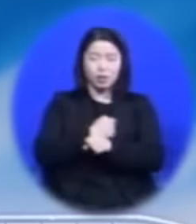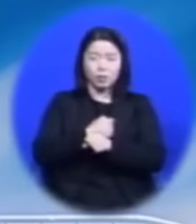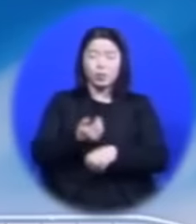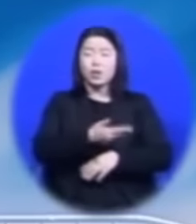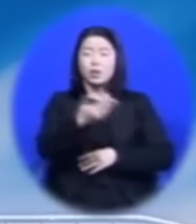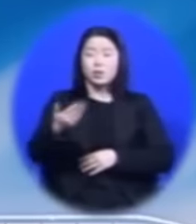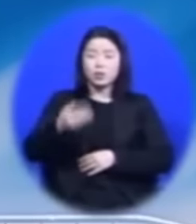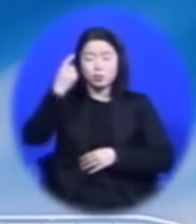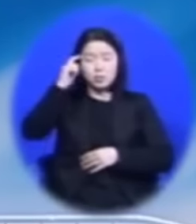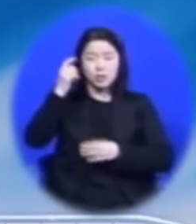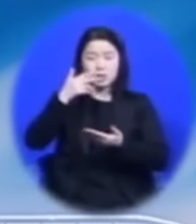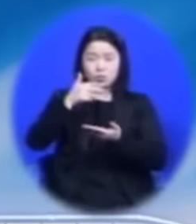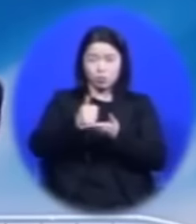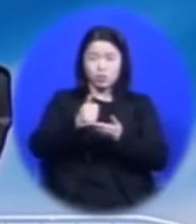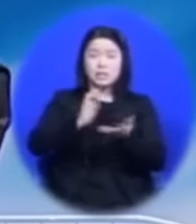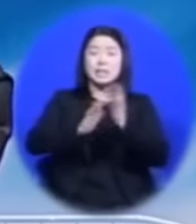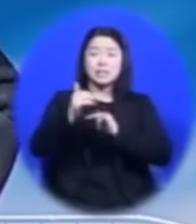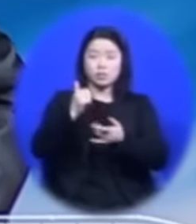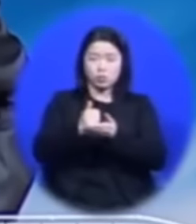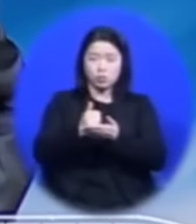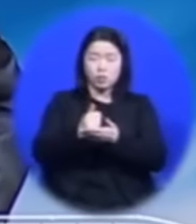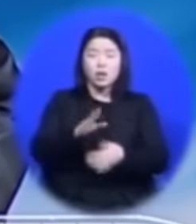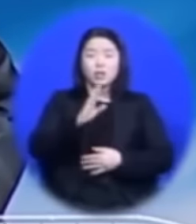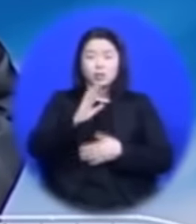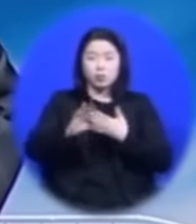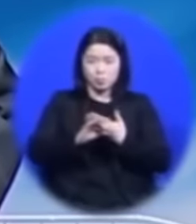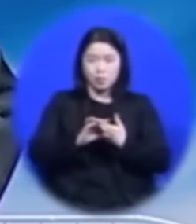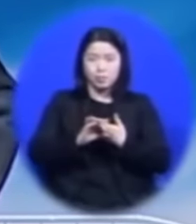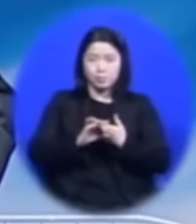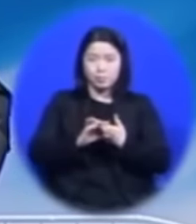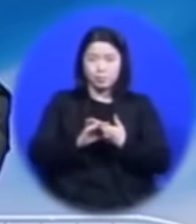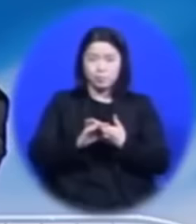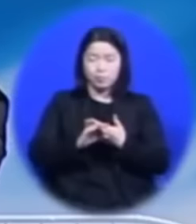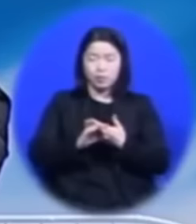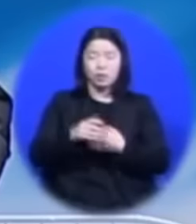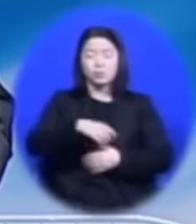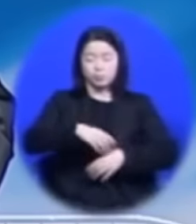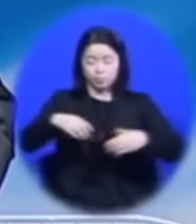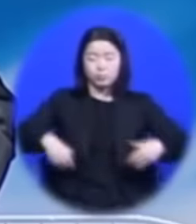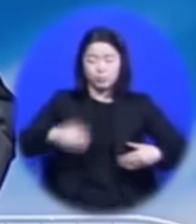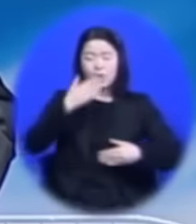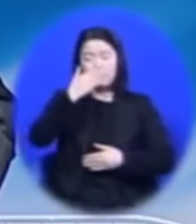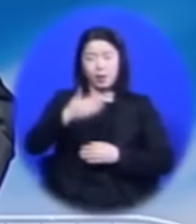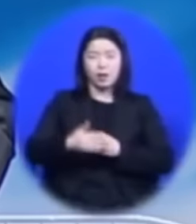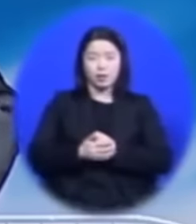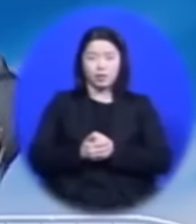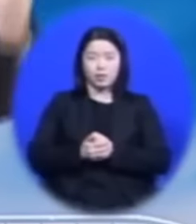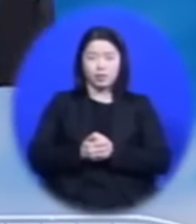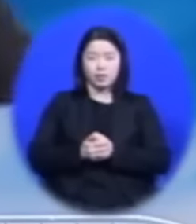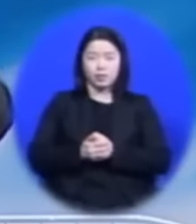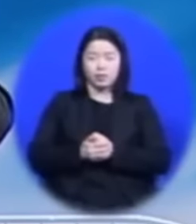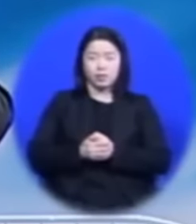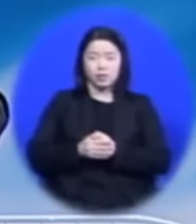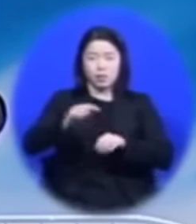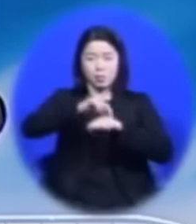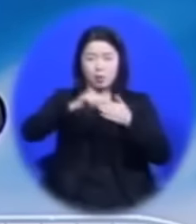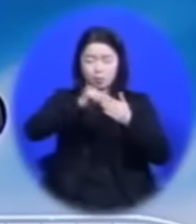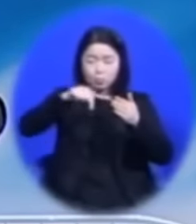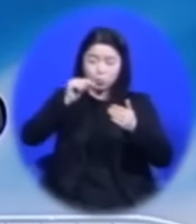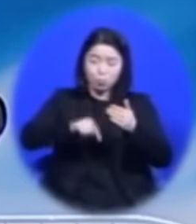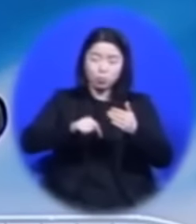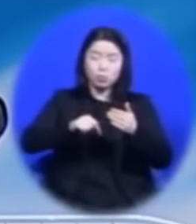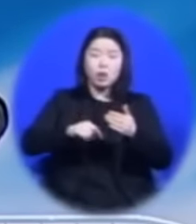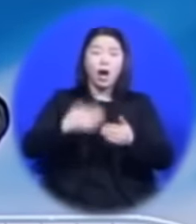생각의 주인이 예수님이세요. 그러시면 담대하죠. 속을 아시는